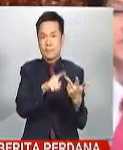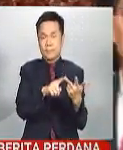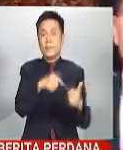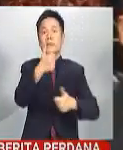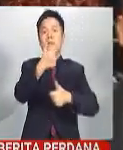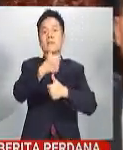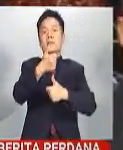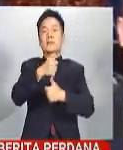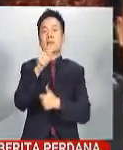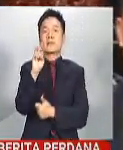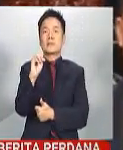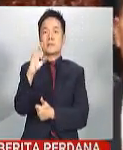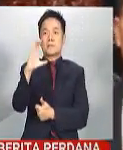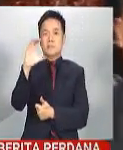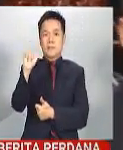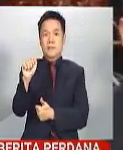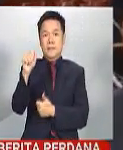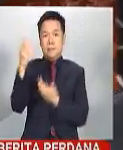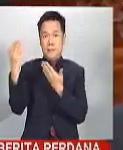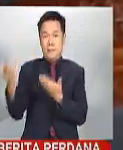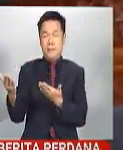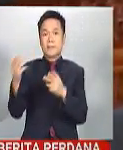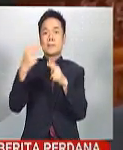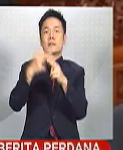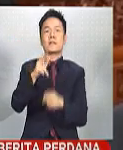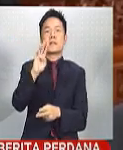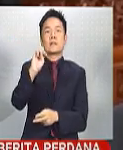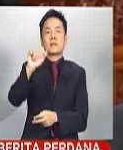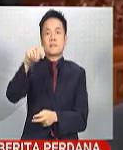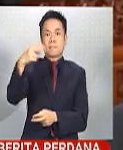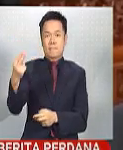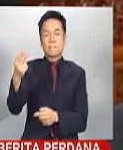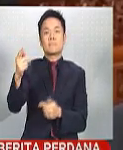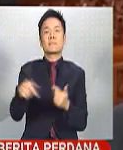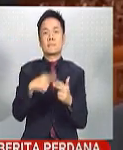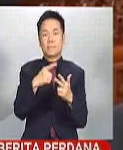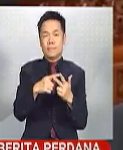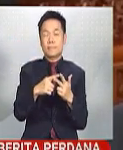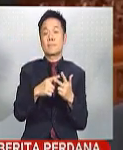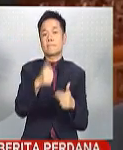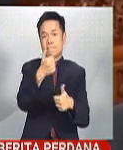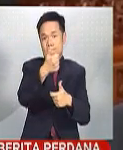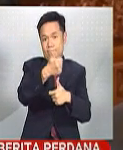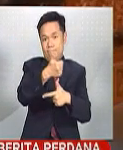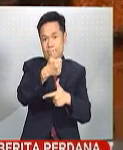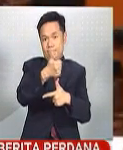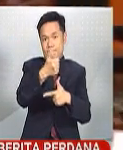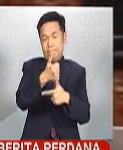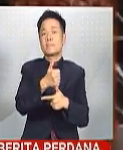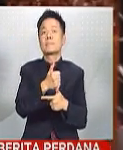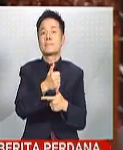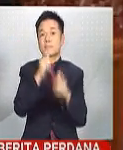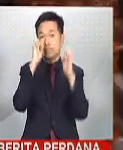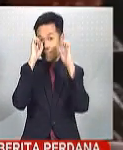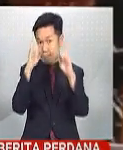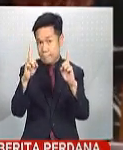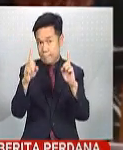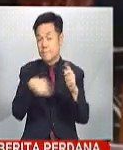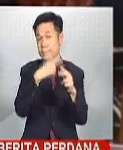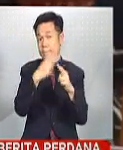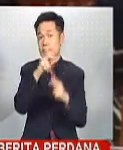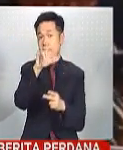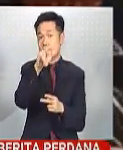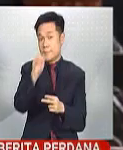Timbalan Presiden MCA Datuk Dr. Mah Hang Soon, Timbalan Menteri Pendidikan 1, Naib Presiden MCA Datuk Lim Ban